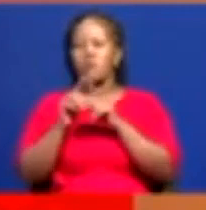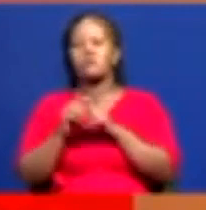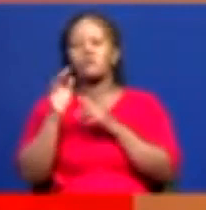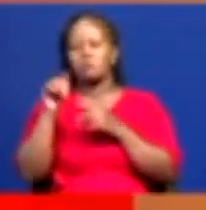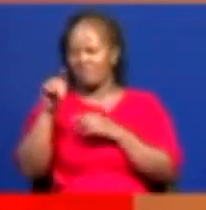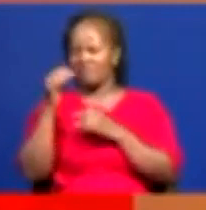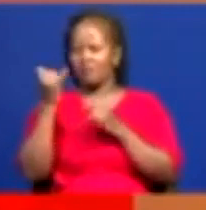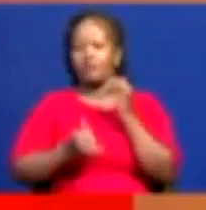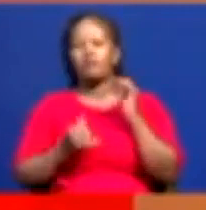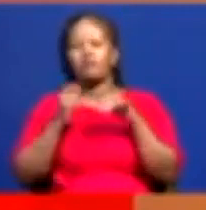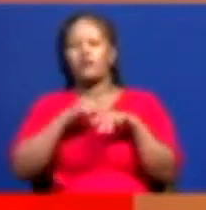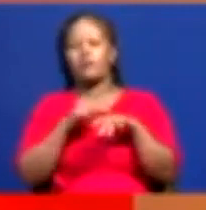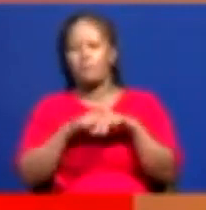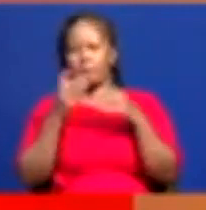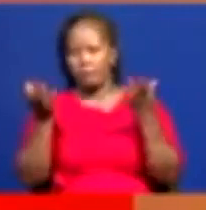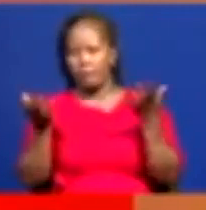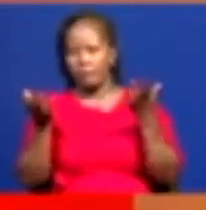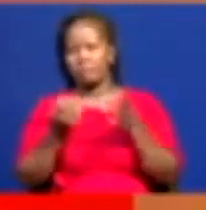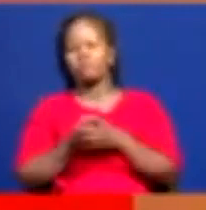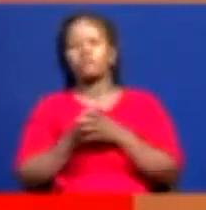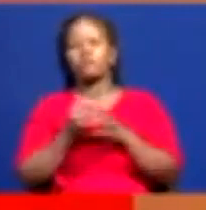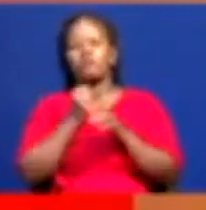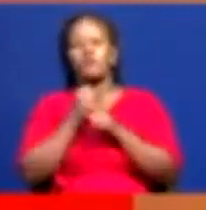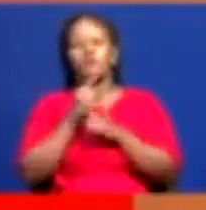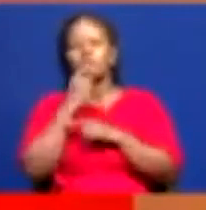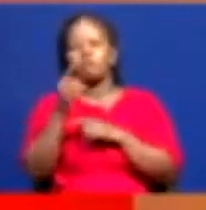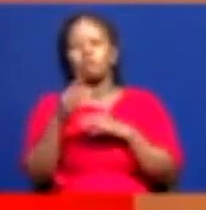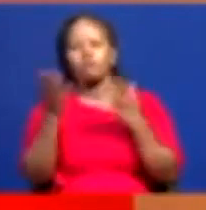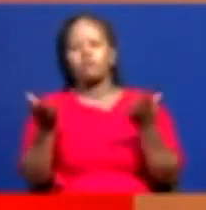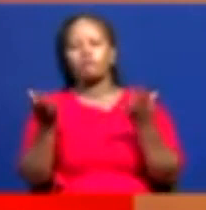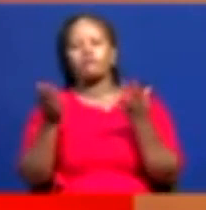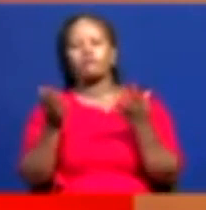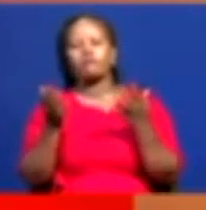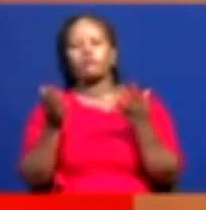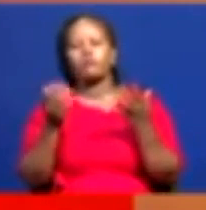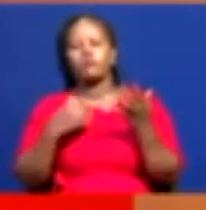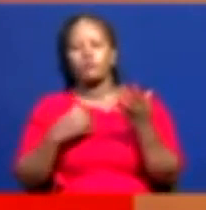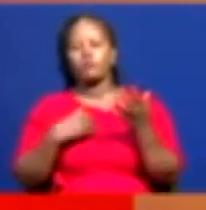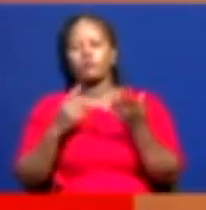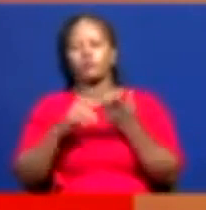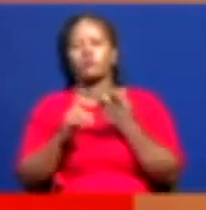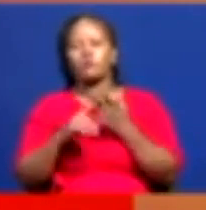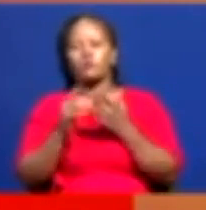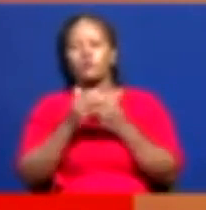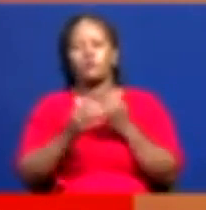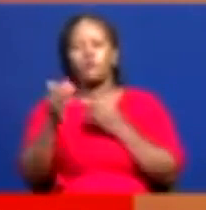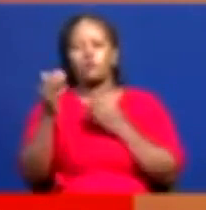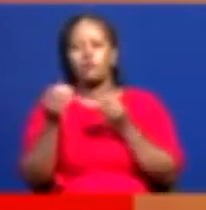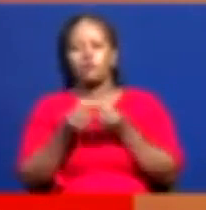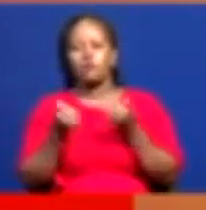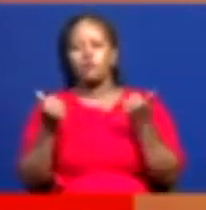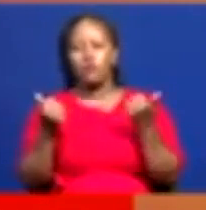ya mwisho kwamba njia ambazo tumekuwa tukitumia mbinu za kuokota royalties kutoka kwa